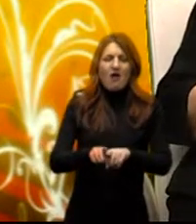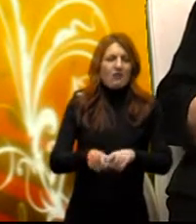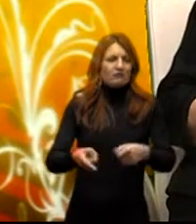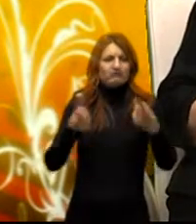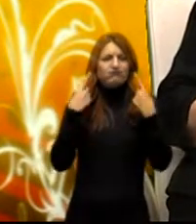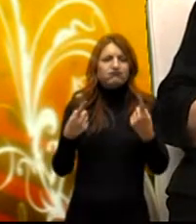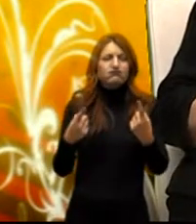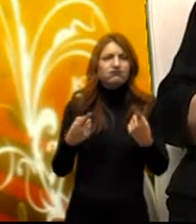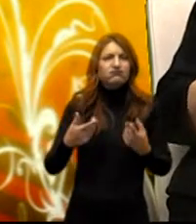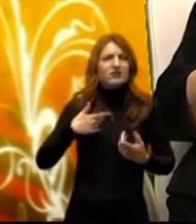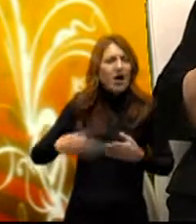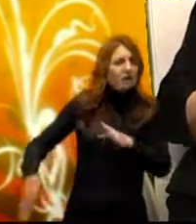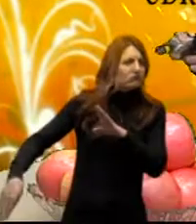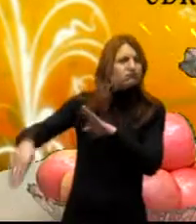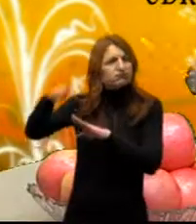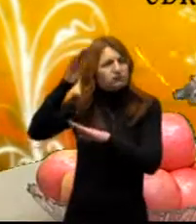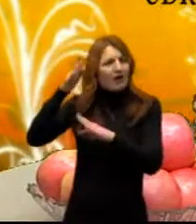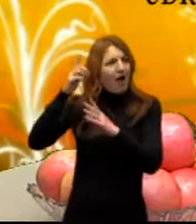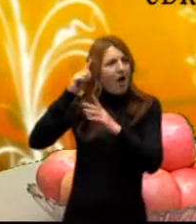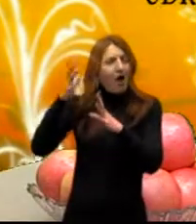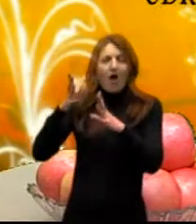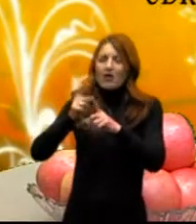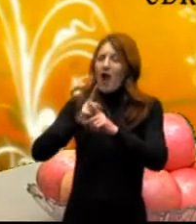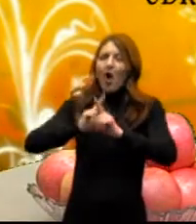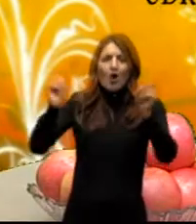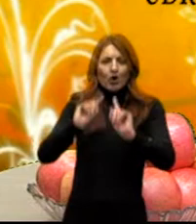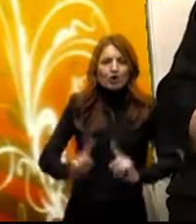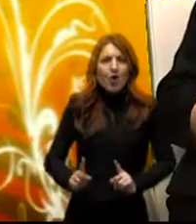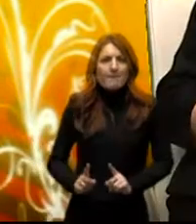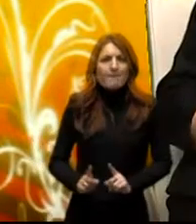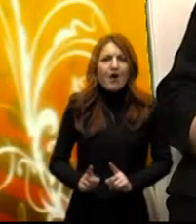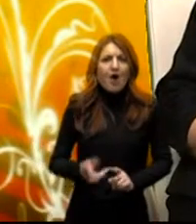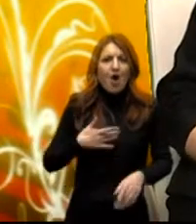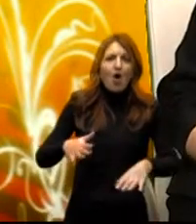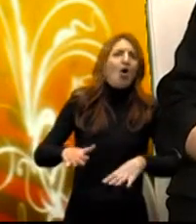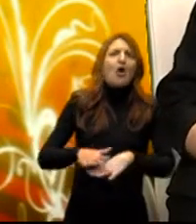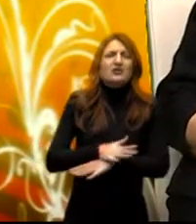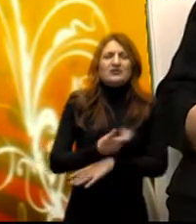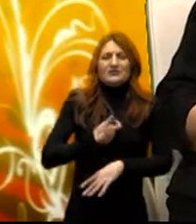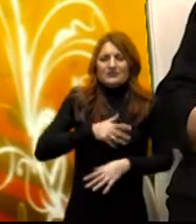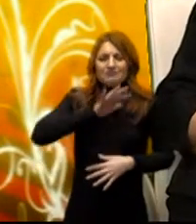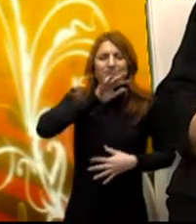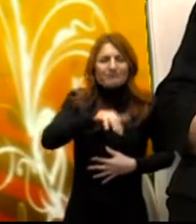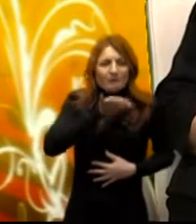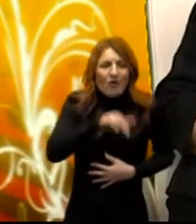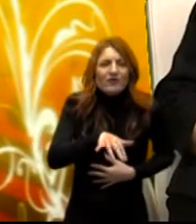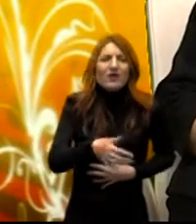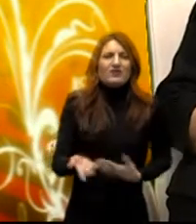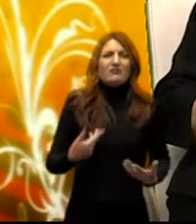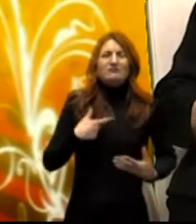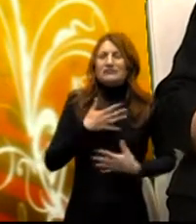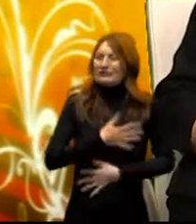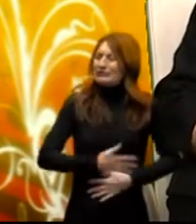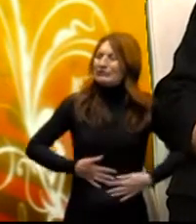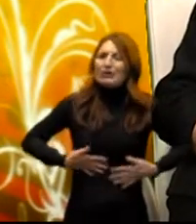nešto udarilo u glavu. Ošinuo grom, tako je, ošinuo grom, da je, imate nagona povraćanje, da vam je zlo, da